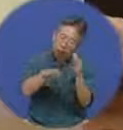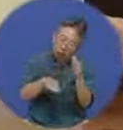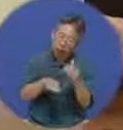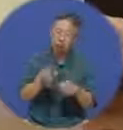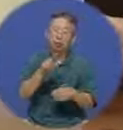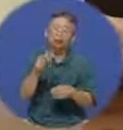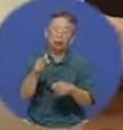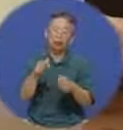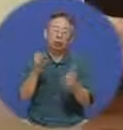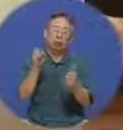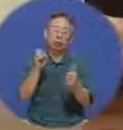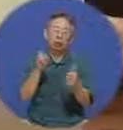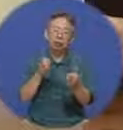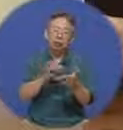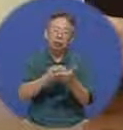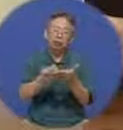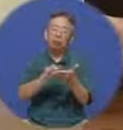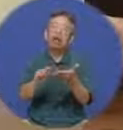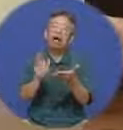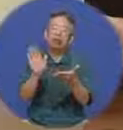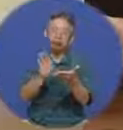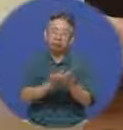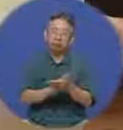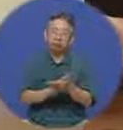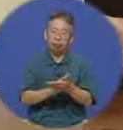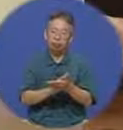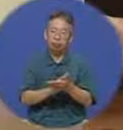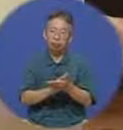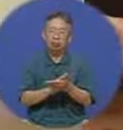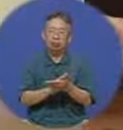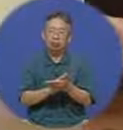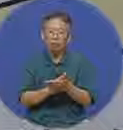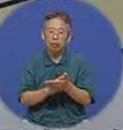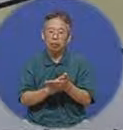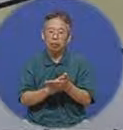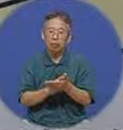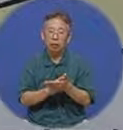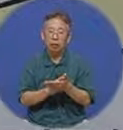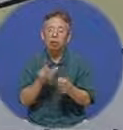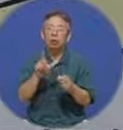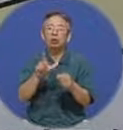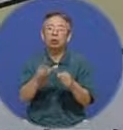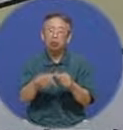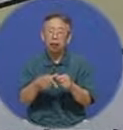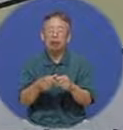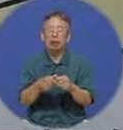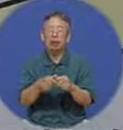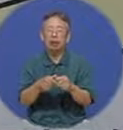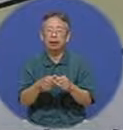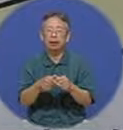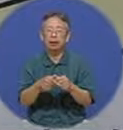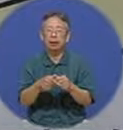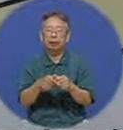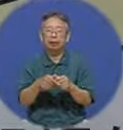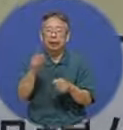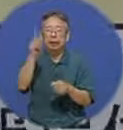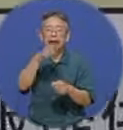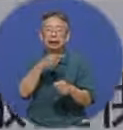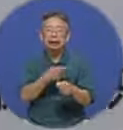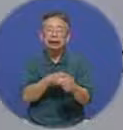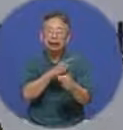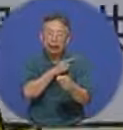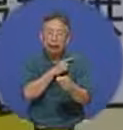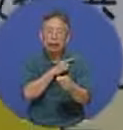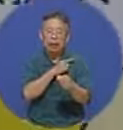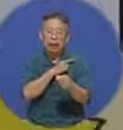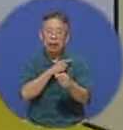を平気でネットでそういうことを明らかにするとかね、そういう時は人権当局が